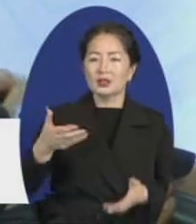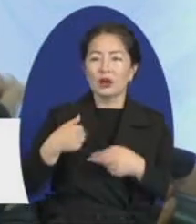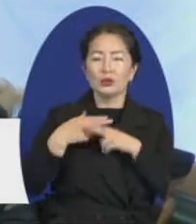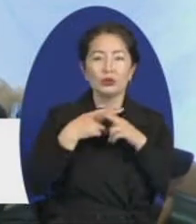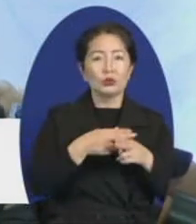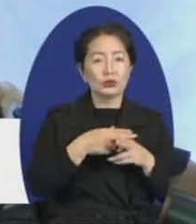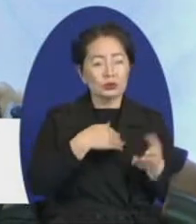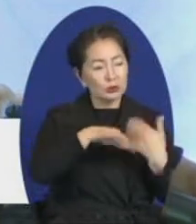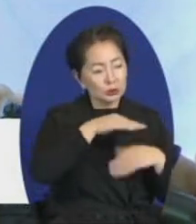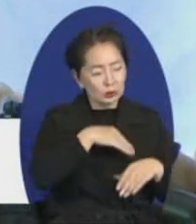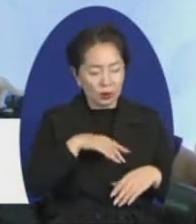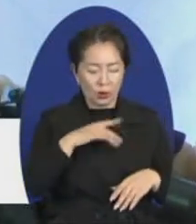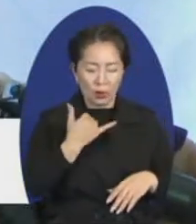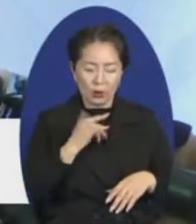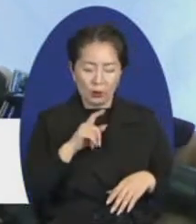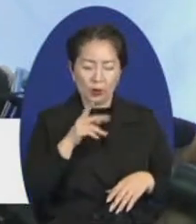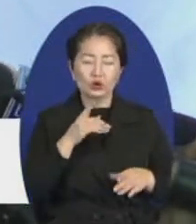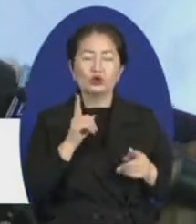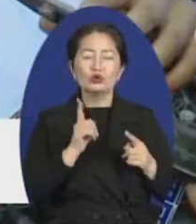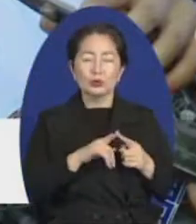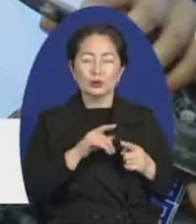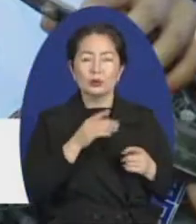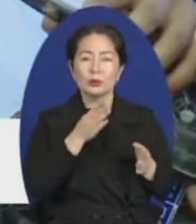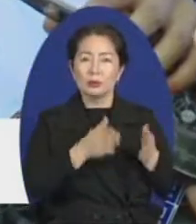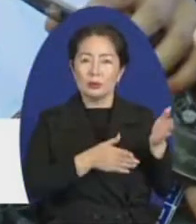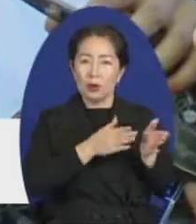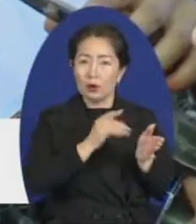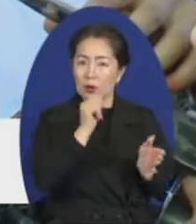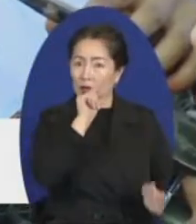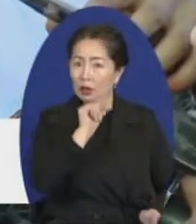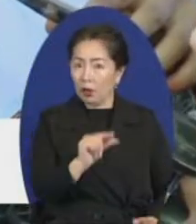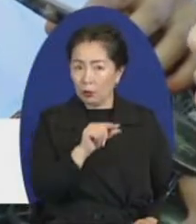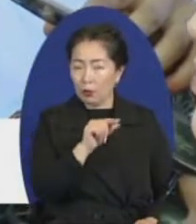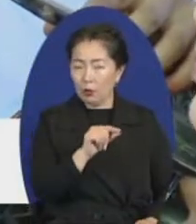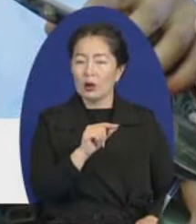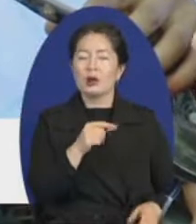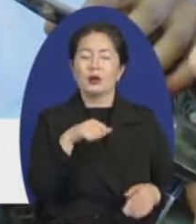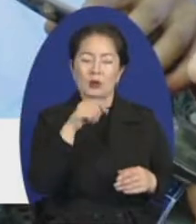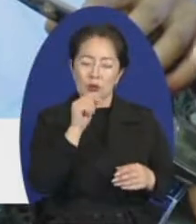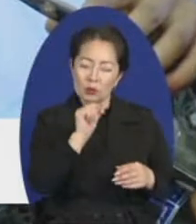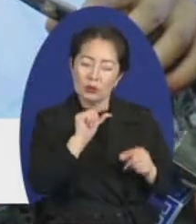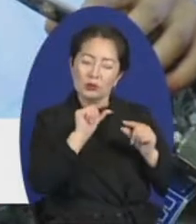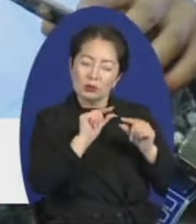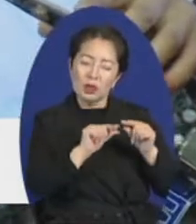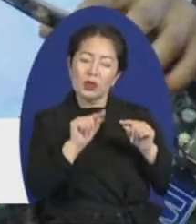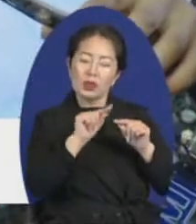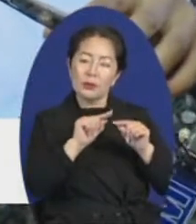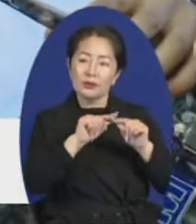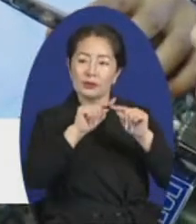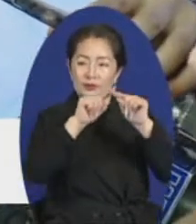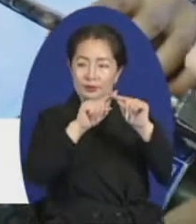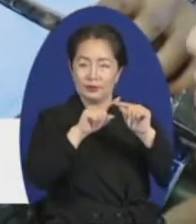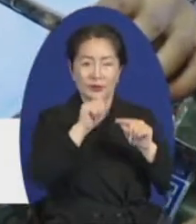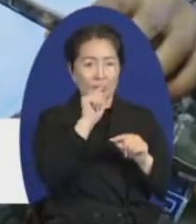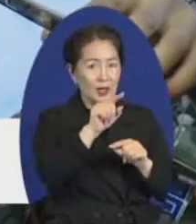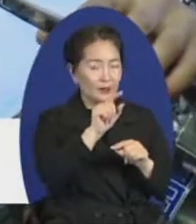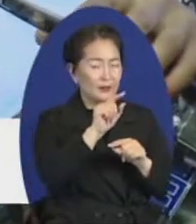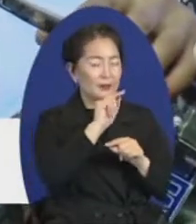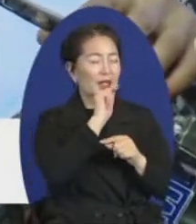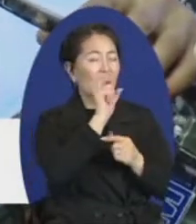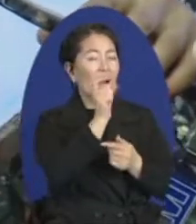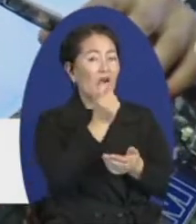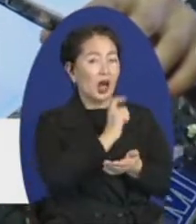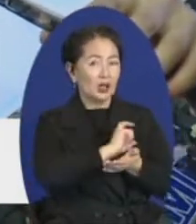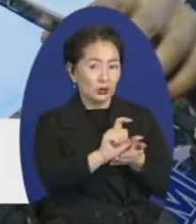ачаач хийж яана гэх юм бол Улаанбаатар төмөр замын тариф бага бага хилж байгаа юм. Тийм ээ чинь үе шаттайгаар тариф нэмэгдүүлж байгаа. Ингээдтэй бид нэр экспортын ачаан дээр транзит ачаан